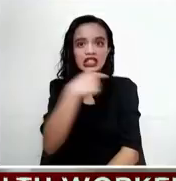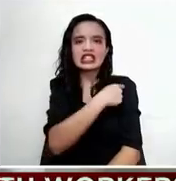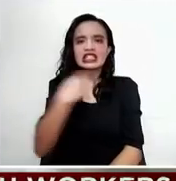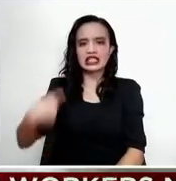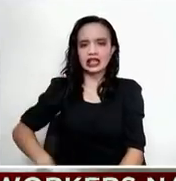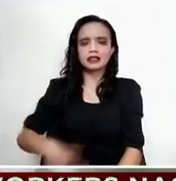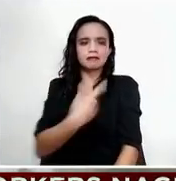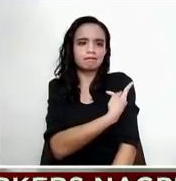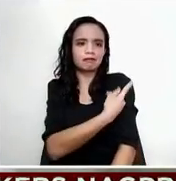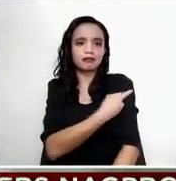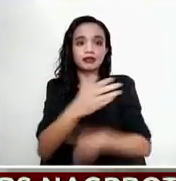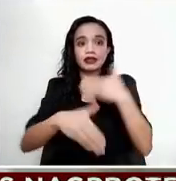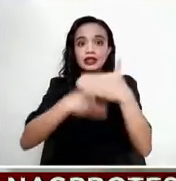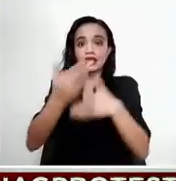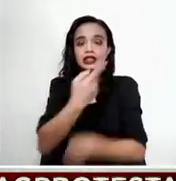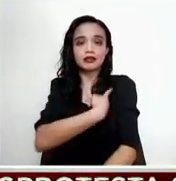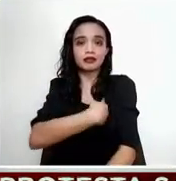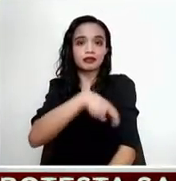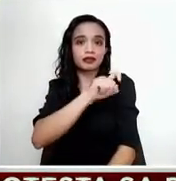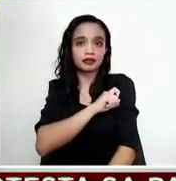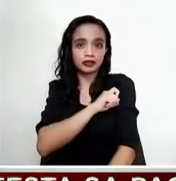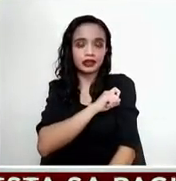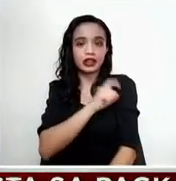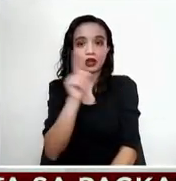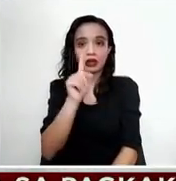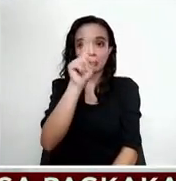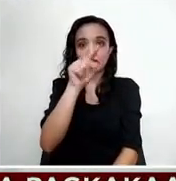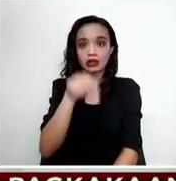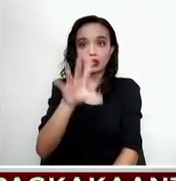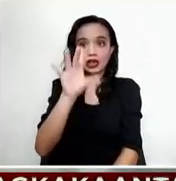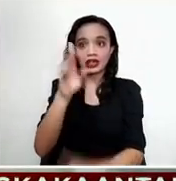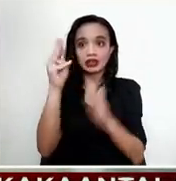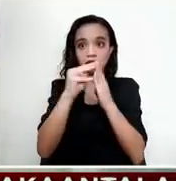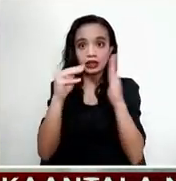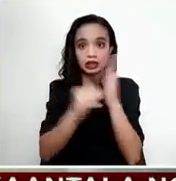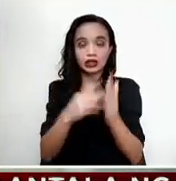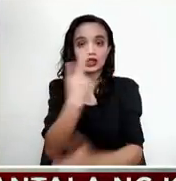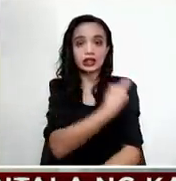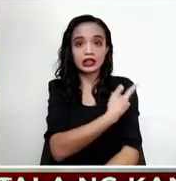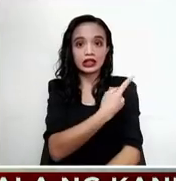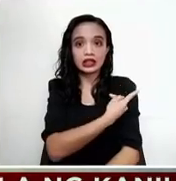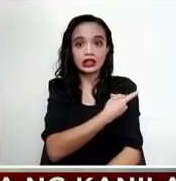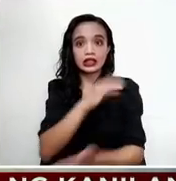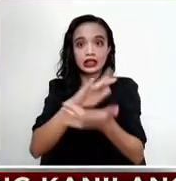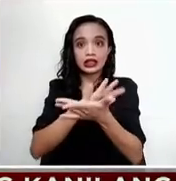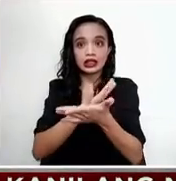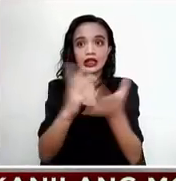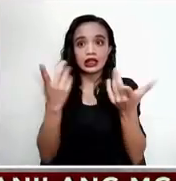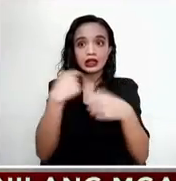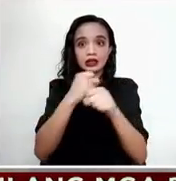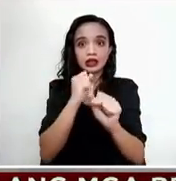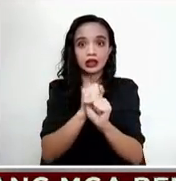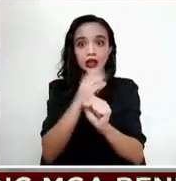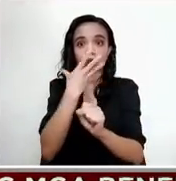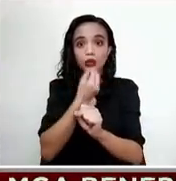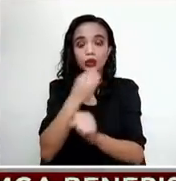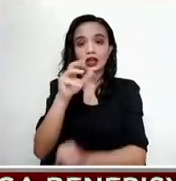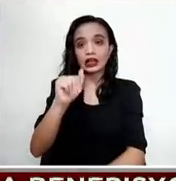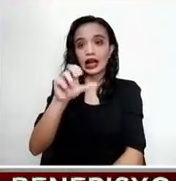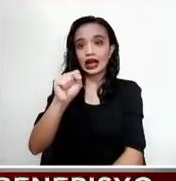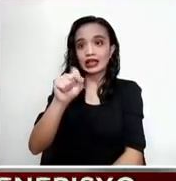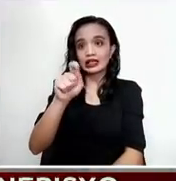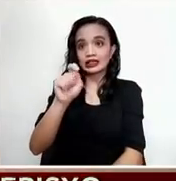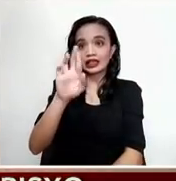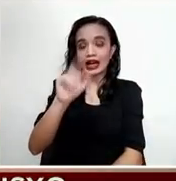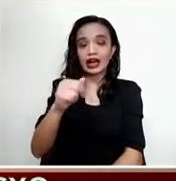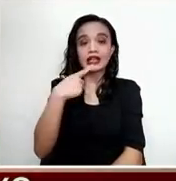Spain, makakatanggap ng 1.8 milyong dose ng COVID-19 vaccine na gawa ng AstraZeneca. Ayon sa Health Minister